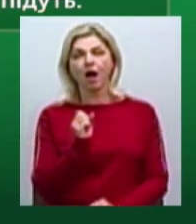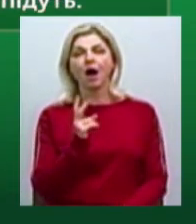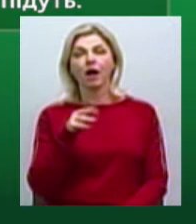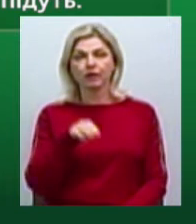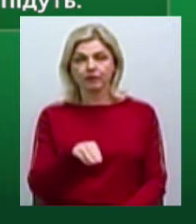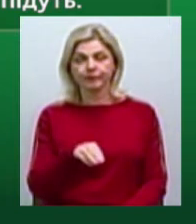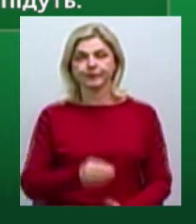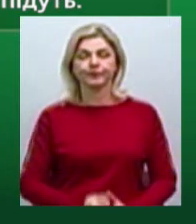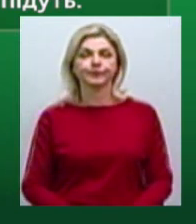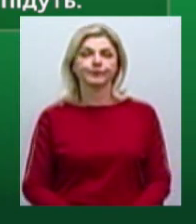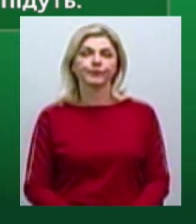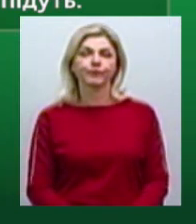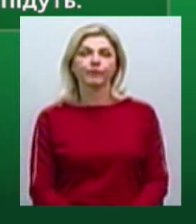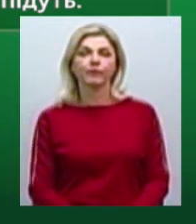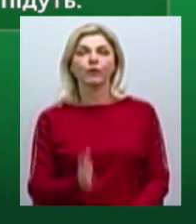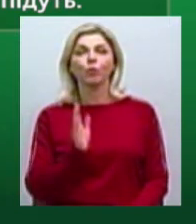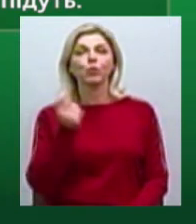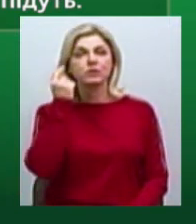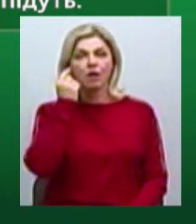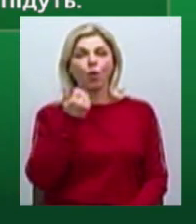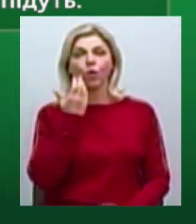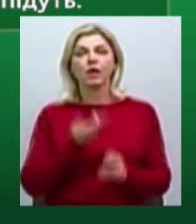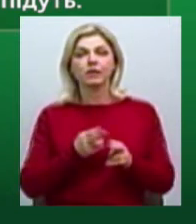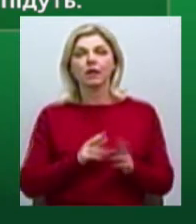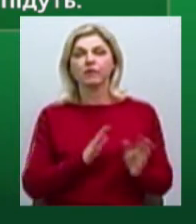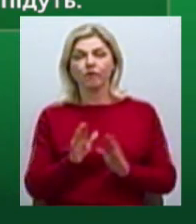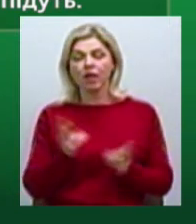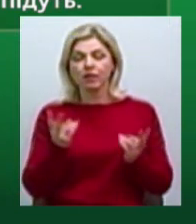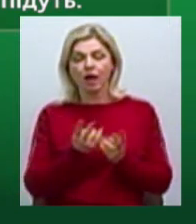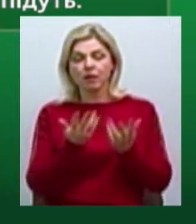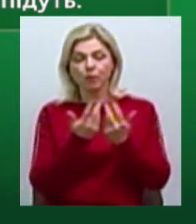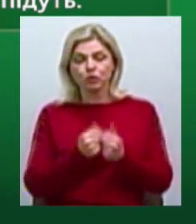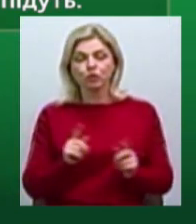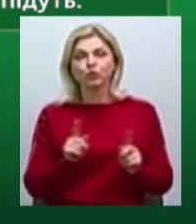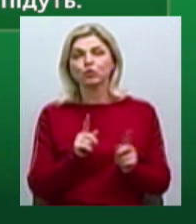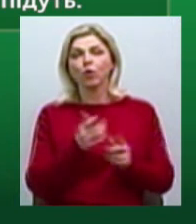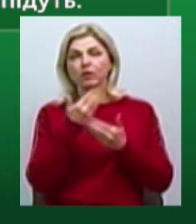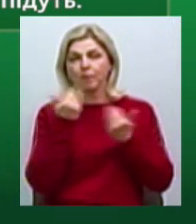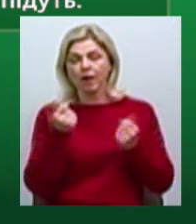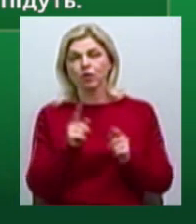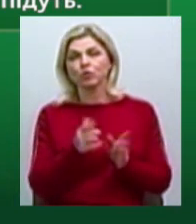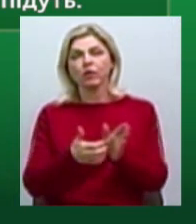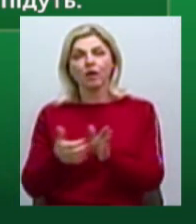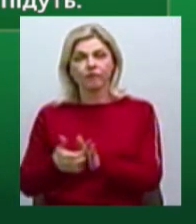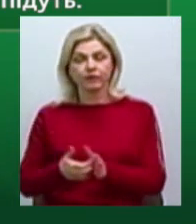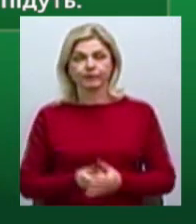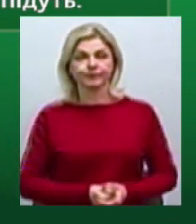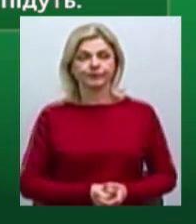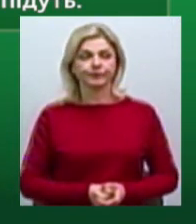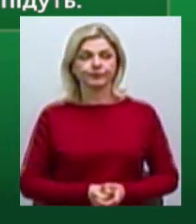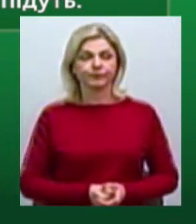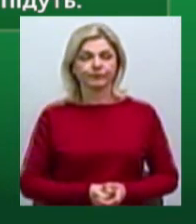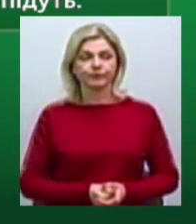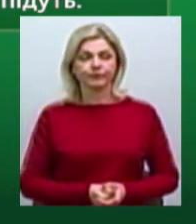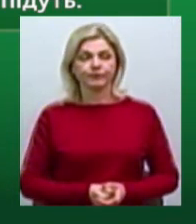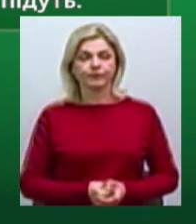зрозуміти, коли це станеться, треба зарахувати, чого нема, скільки це коштує, правильно, з'їздити відповідні